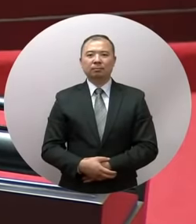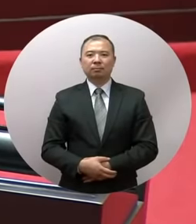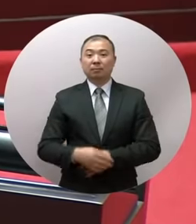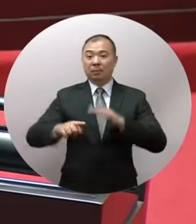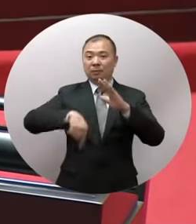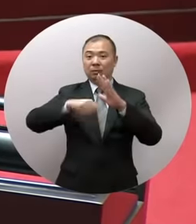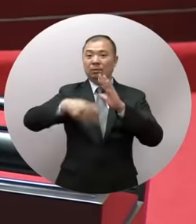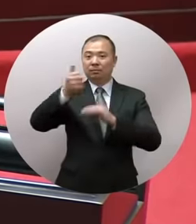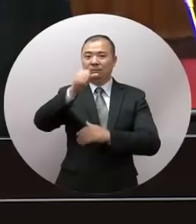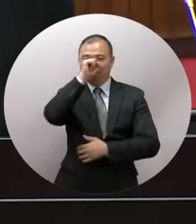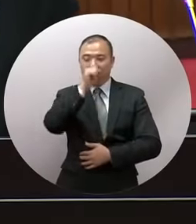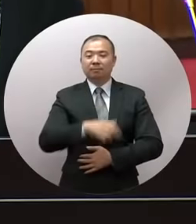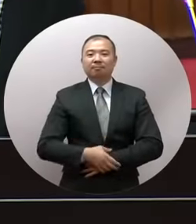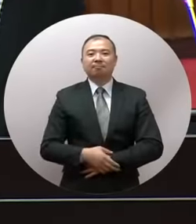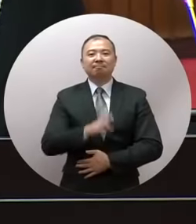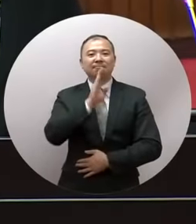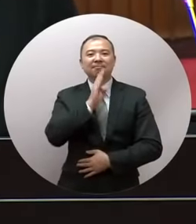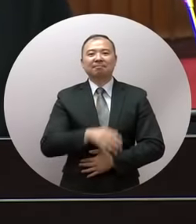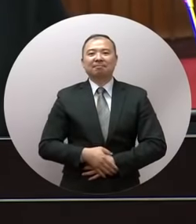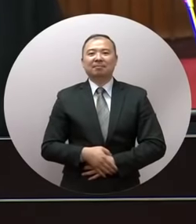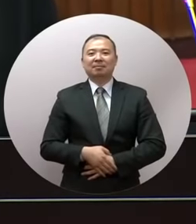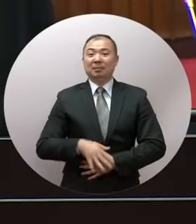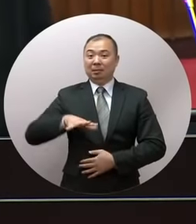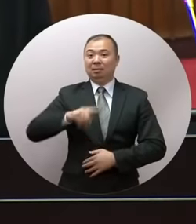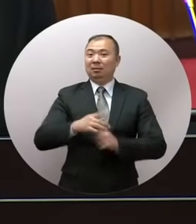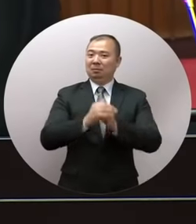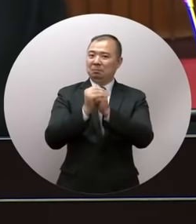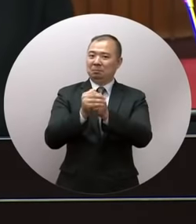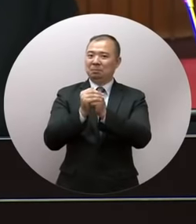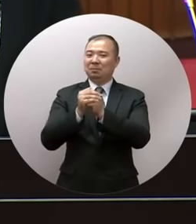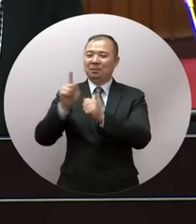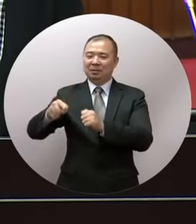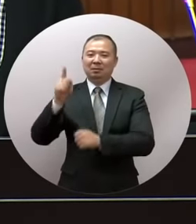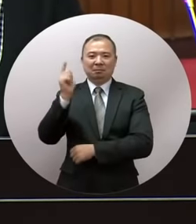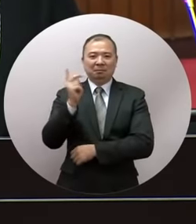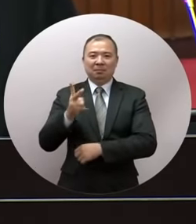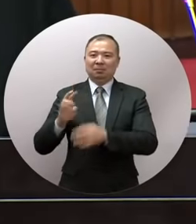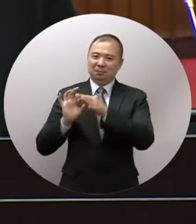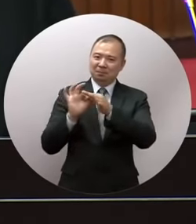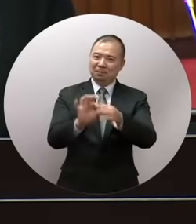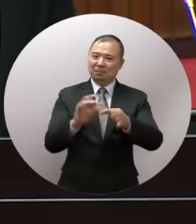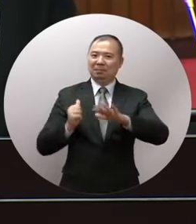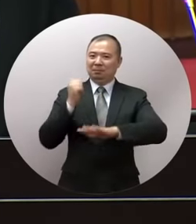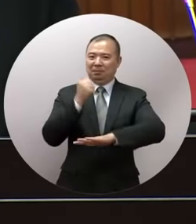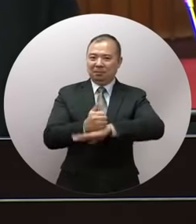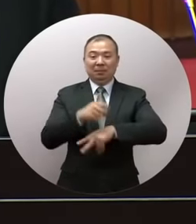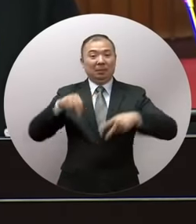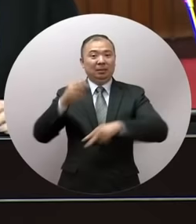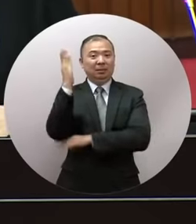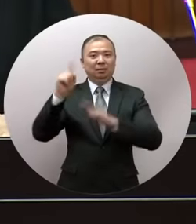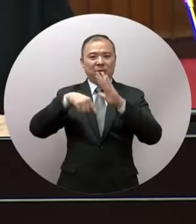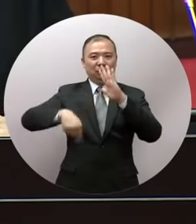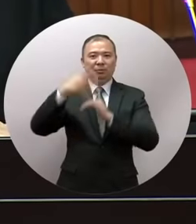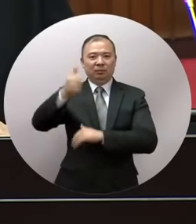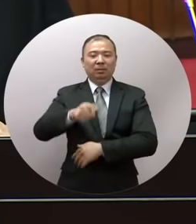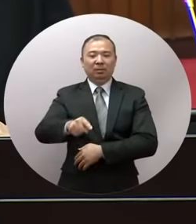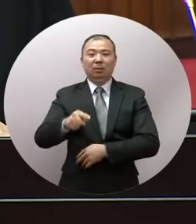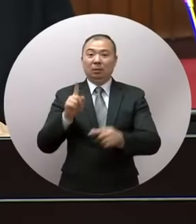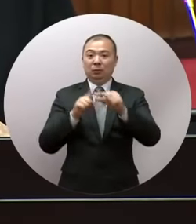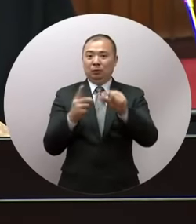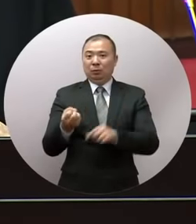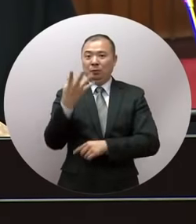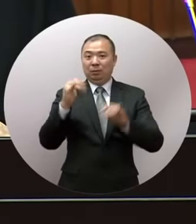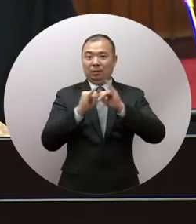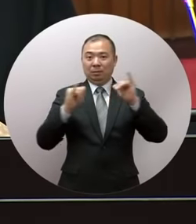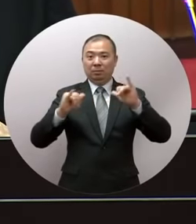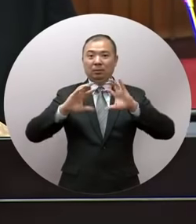院长好， 委员你好， 是还是要恭喜你续任行政院长了吼。那既然是接下了中华民国的这个行政